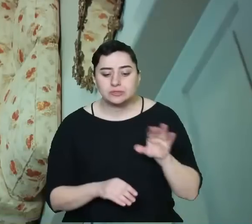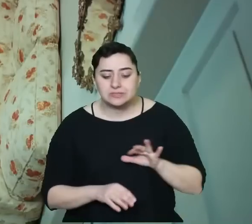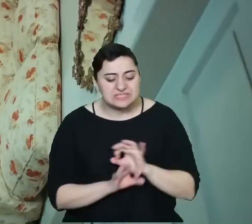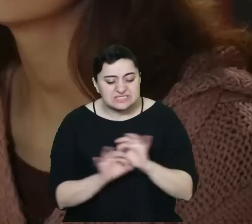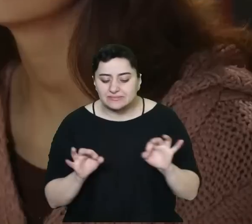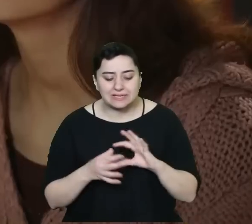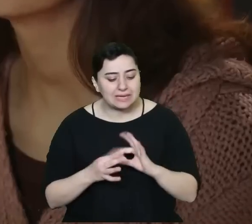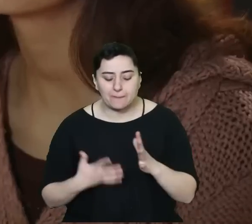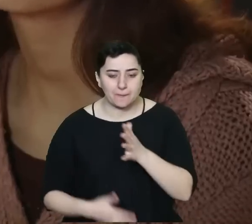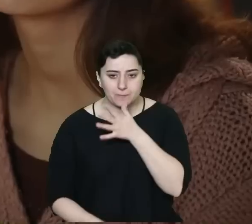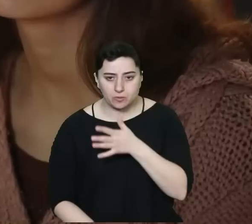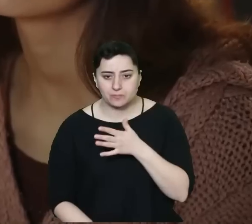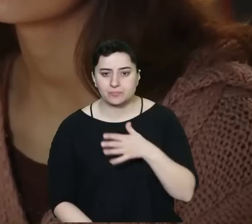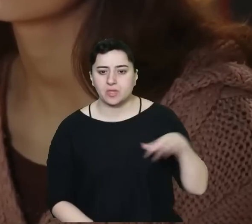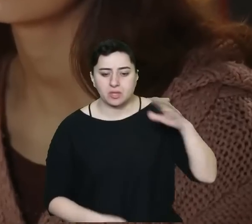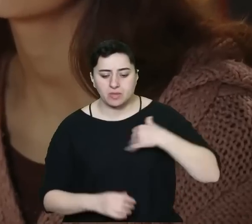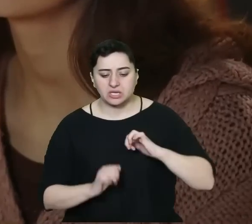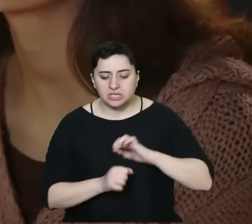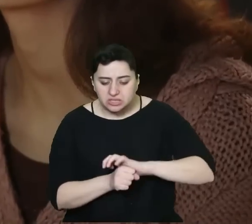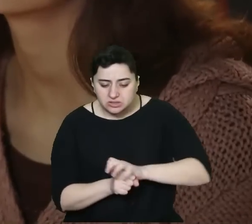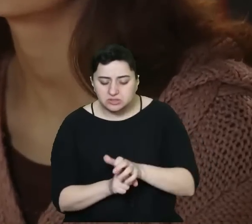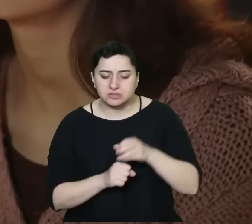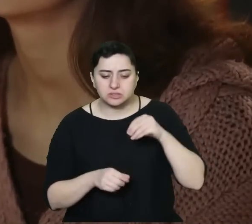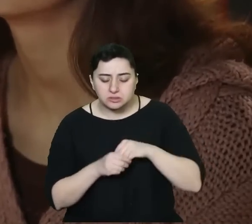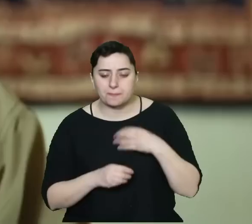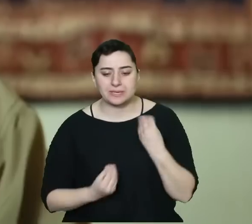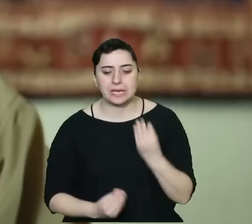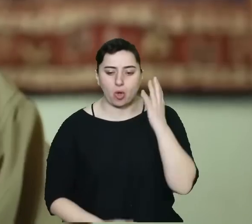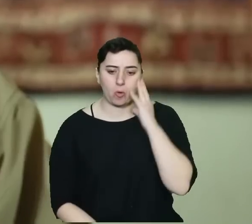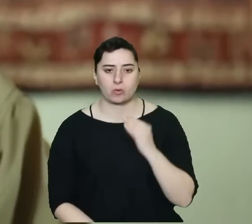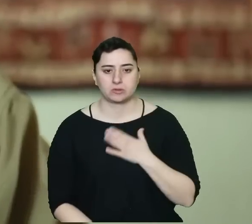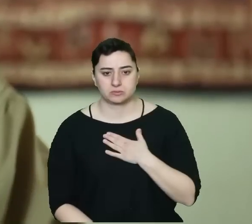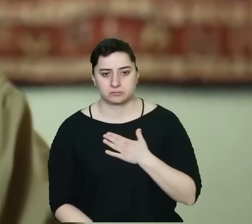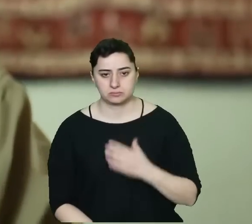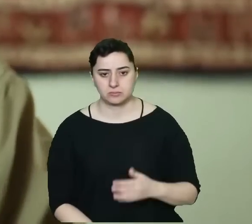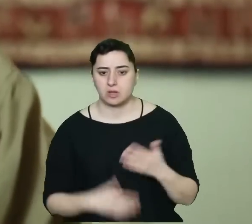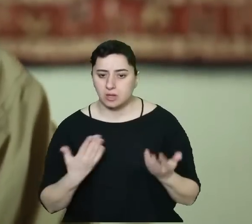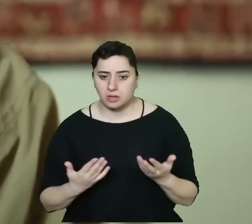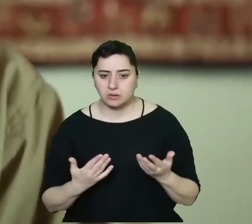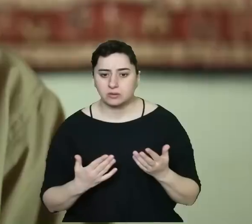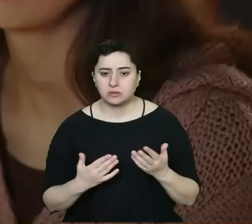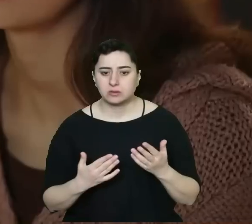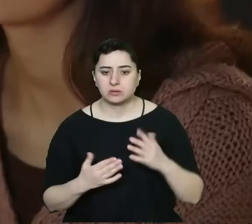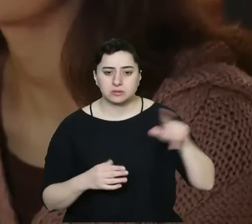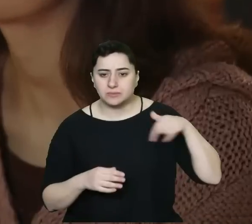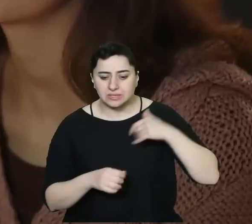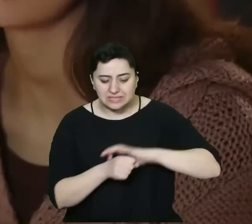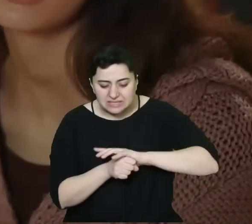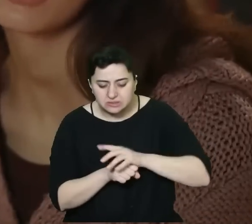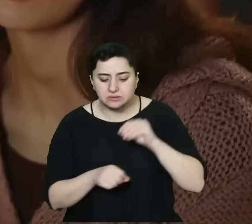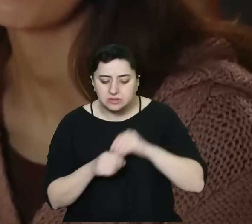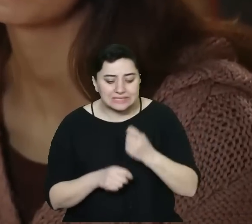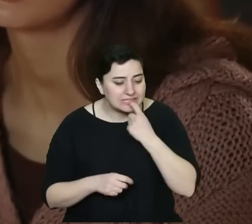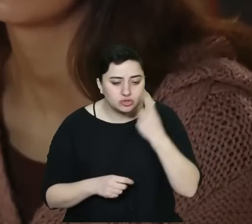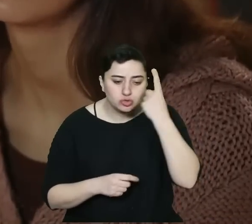Evlatsızlığın ne demek olduğunu bana yaptıkları işkenceden dolayı çok güzel öğrendim. Üstelik onu yaparken yaşın kaç, başın